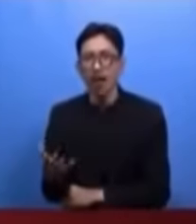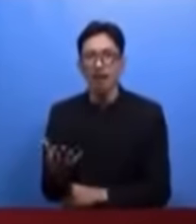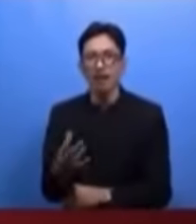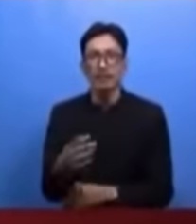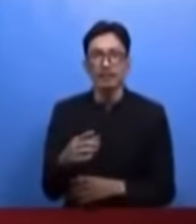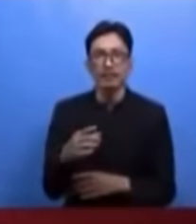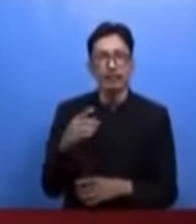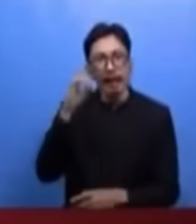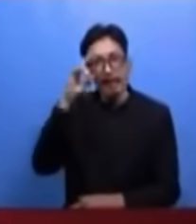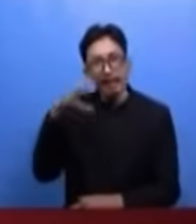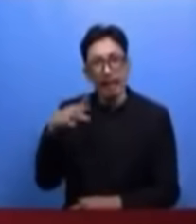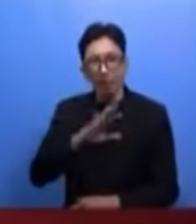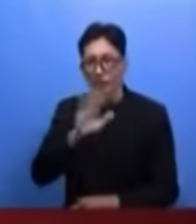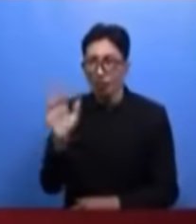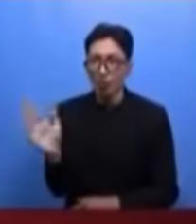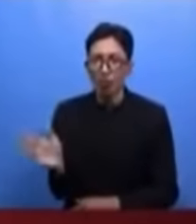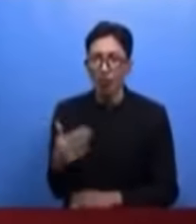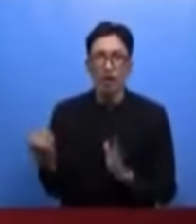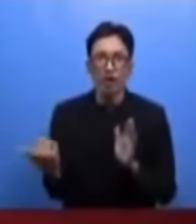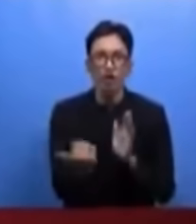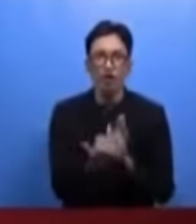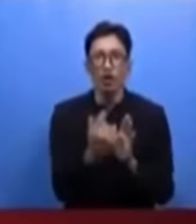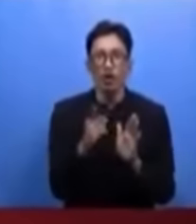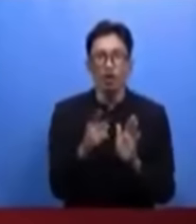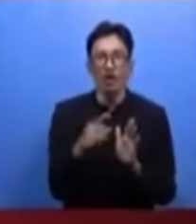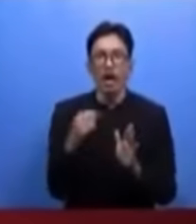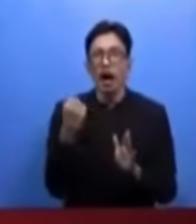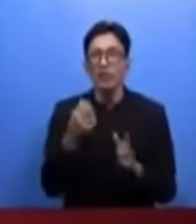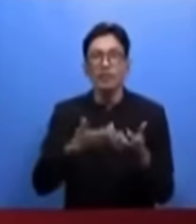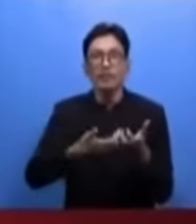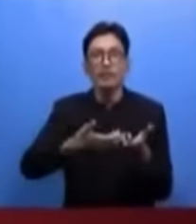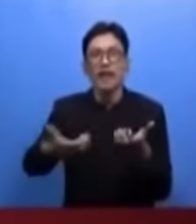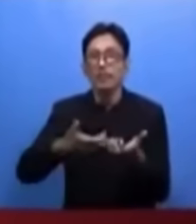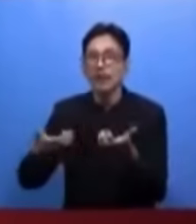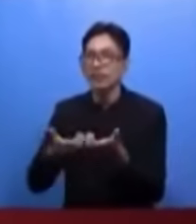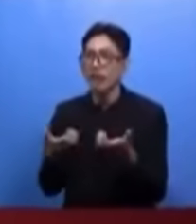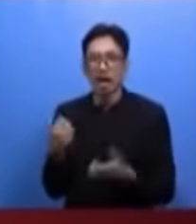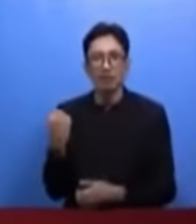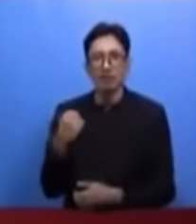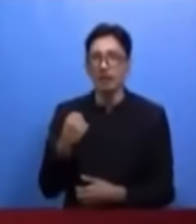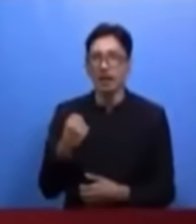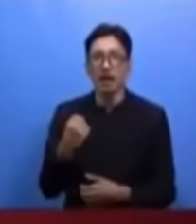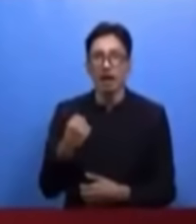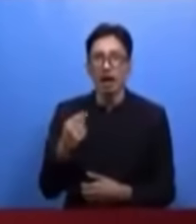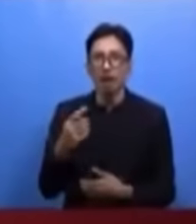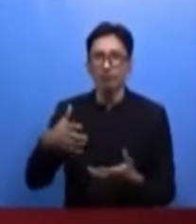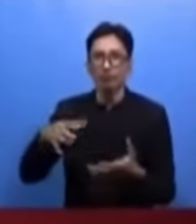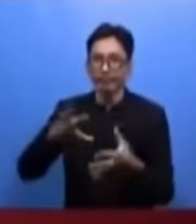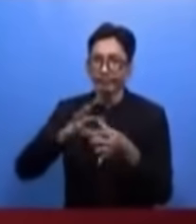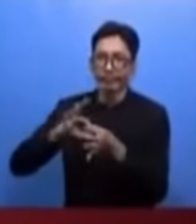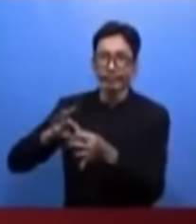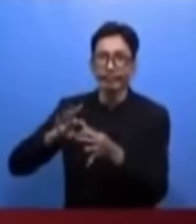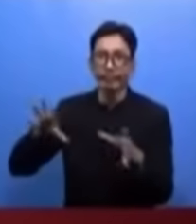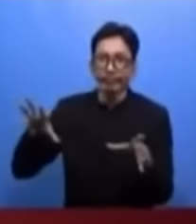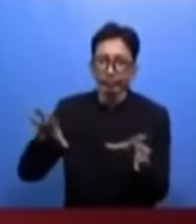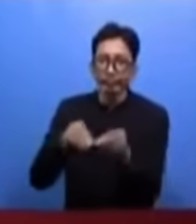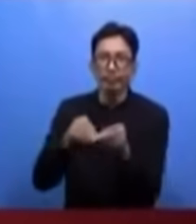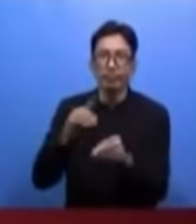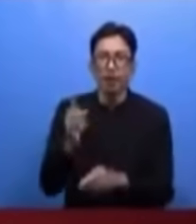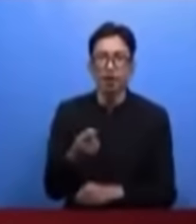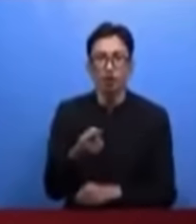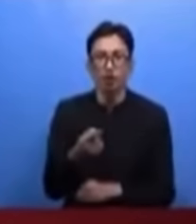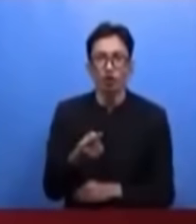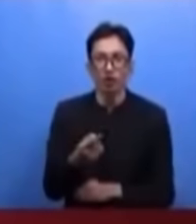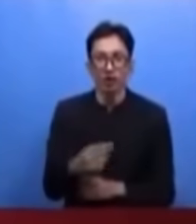desa. Tidak boleh antara kabupaten kota, provinsi bertentangan dengan pusat. Begitupun juga di provinsi,